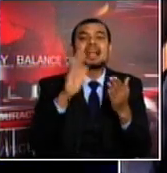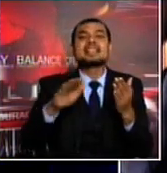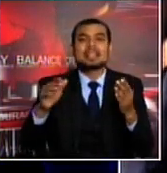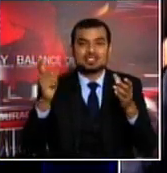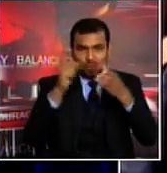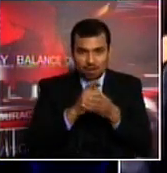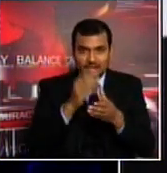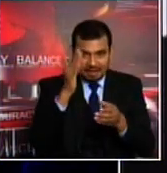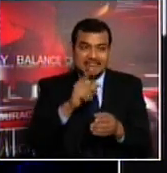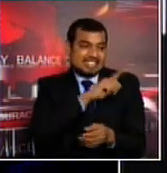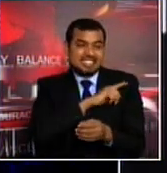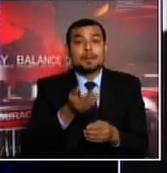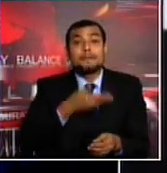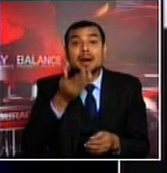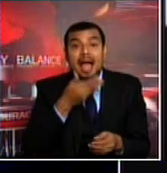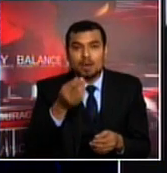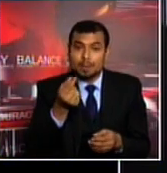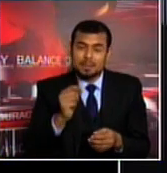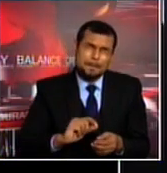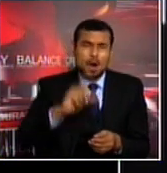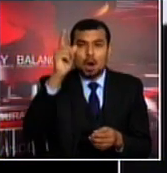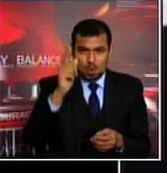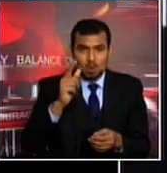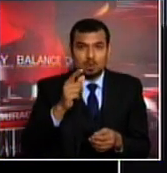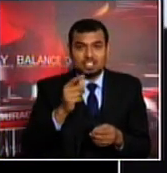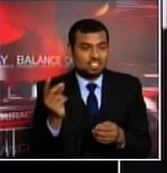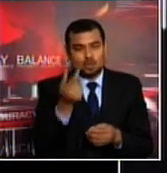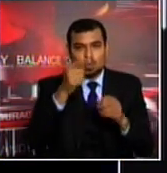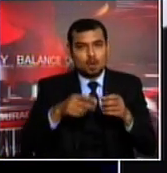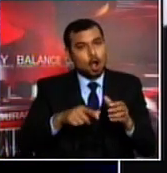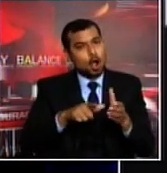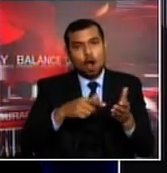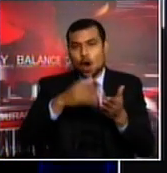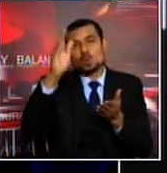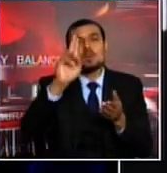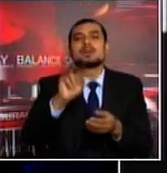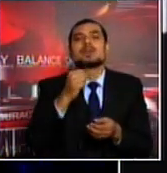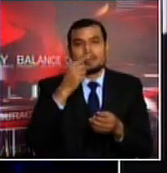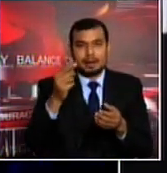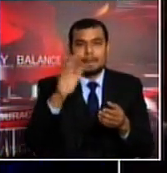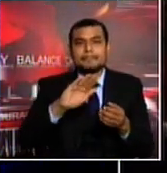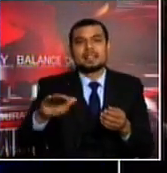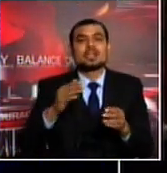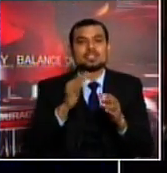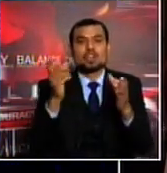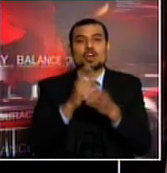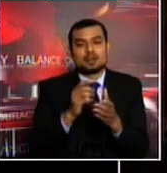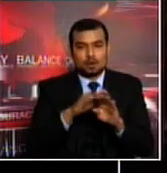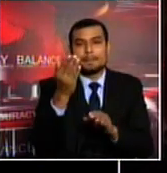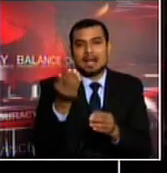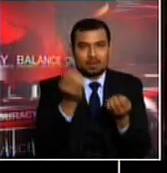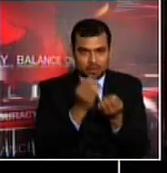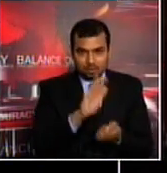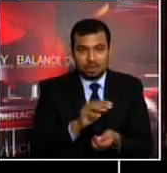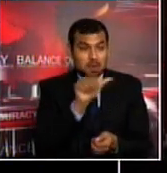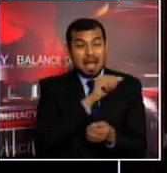निजी विद्यालयले बढाएको चरको शुल्क तत्काल हट्नुपर्ने विद्यार्थी सङ्गठनहरूले माग गरेका छन्। उहाँहरूले जथाभावी